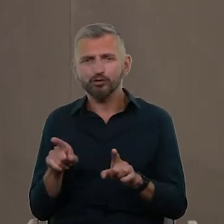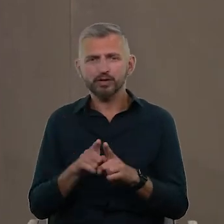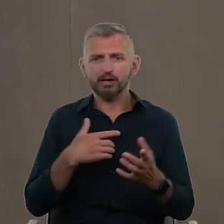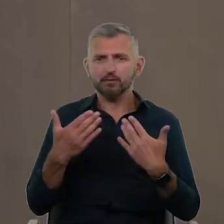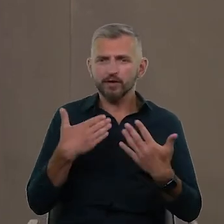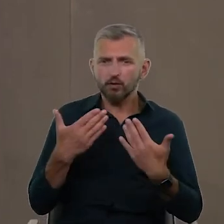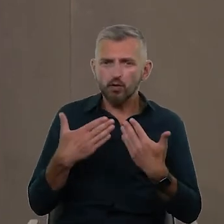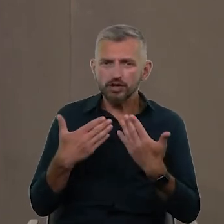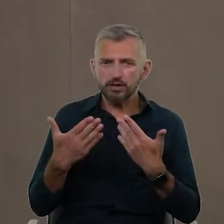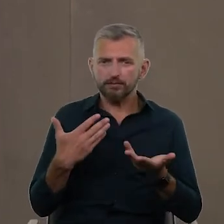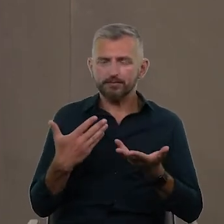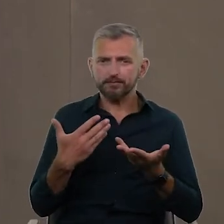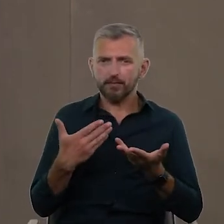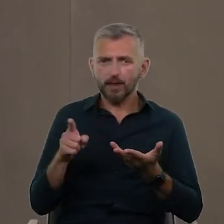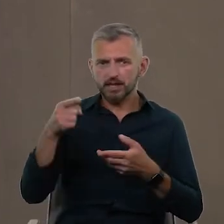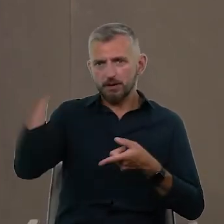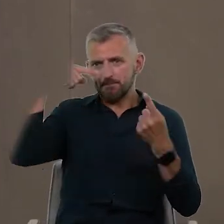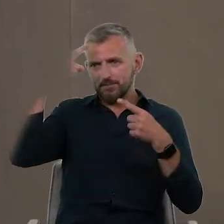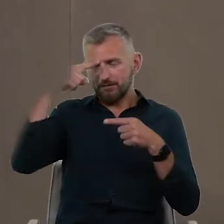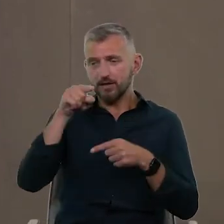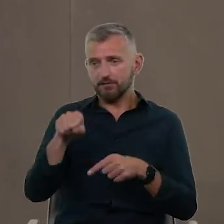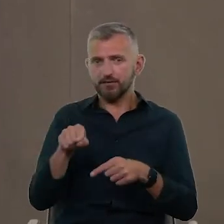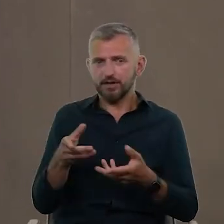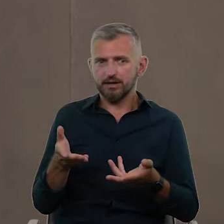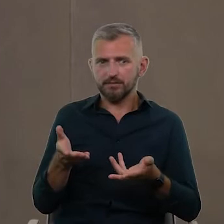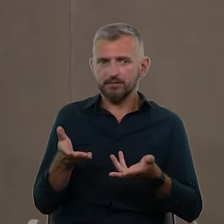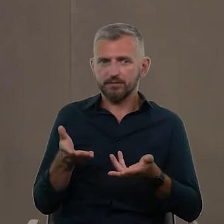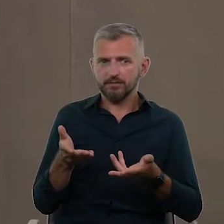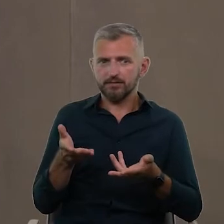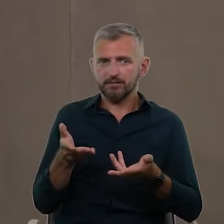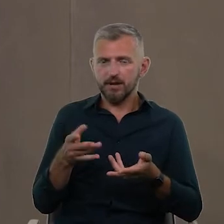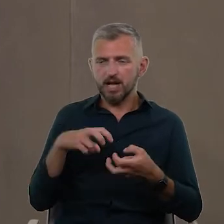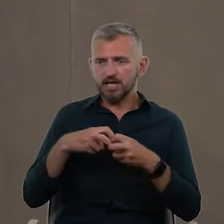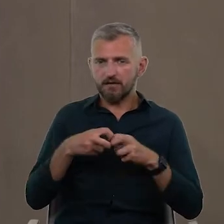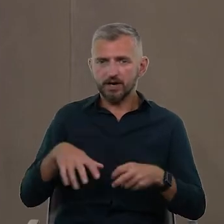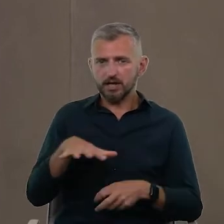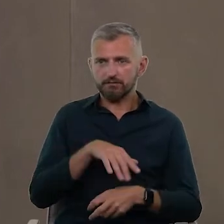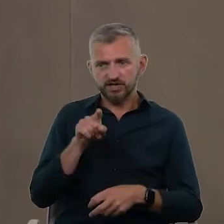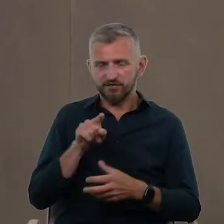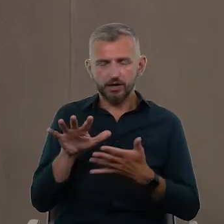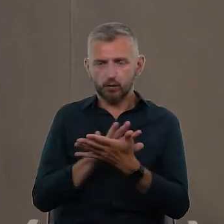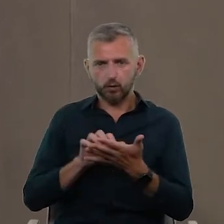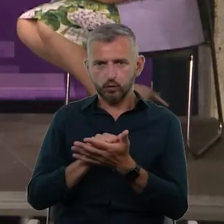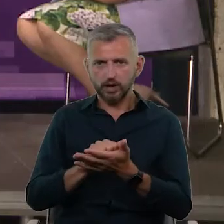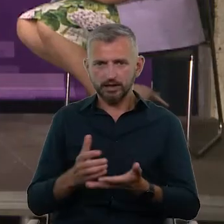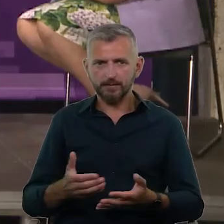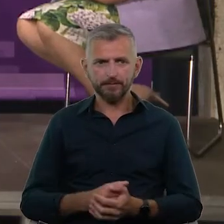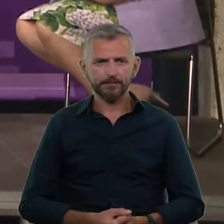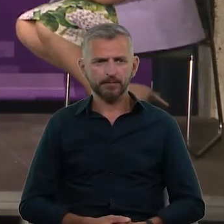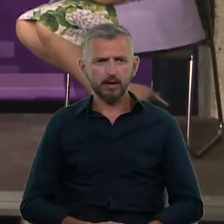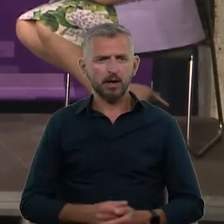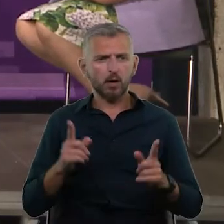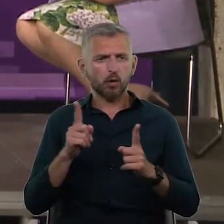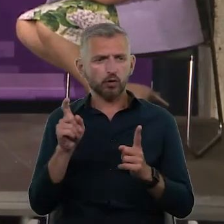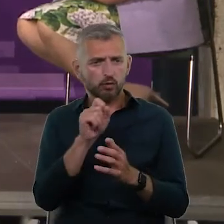відношенням, ці міфи, ну от ви якраз на Франківщині ви їх руйнуєте.